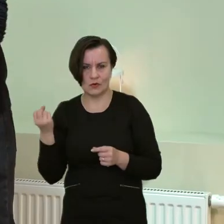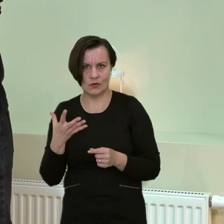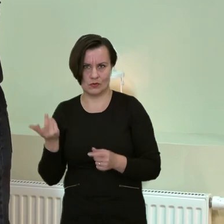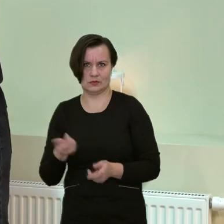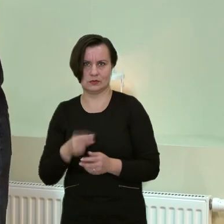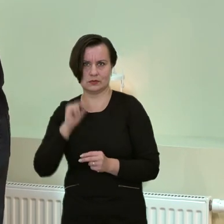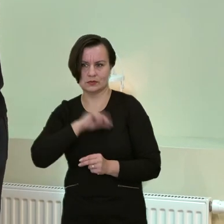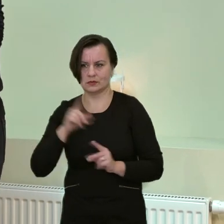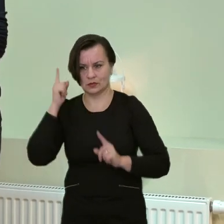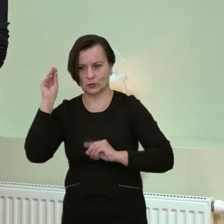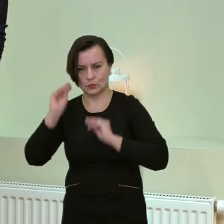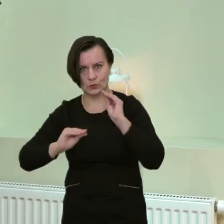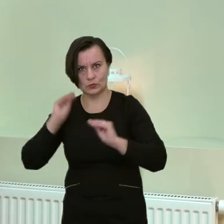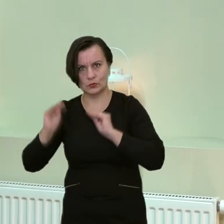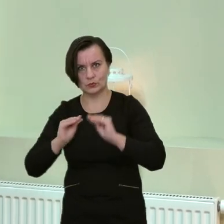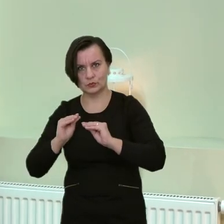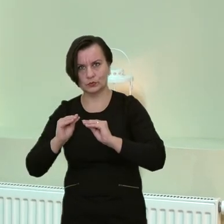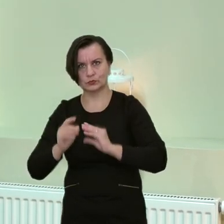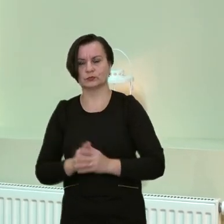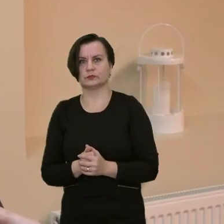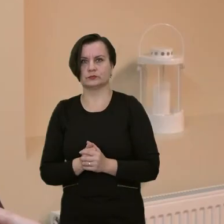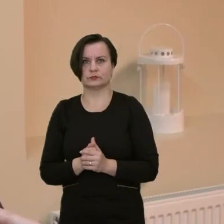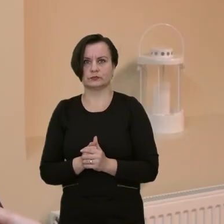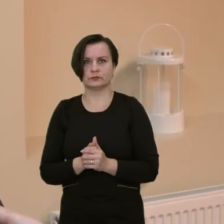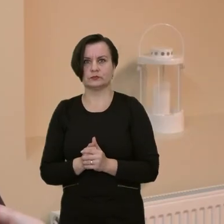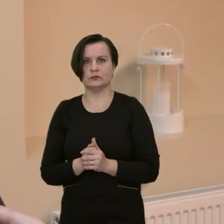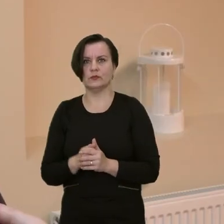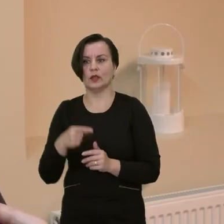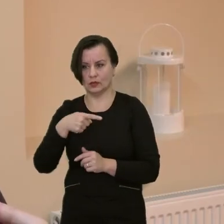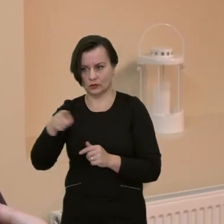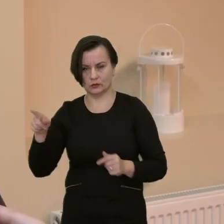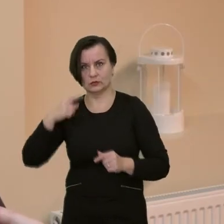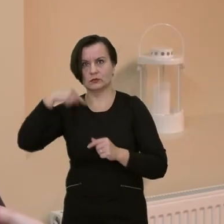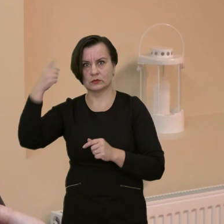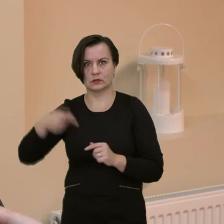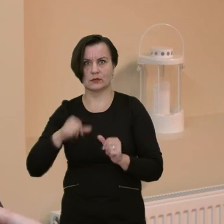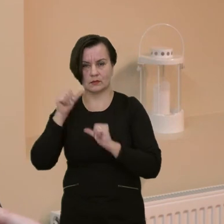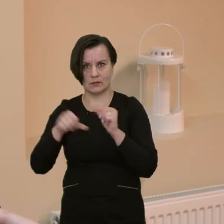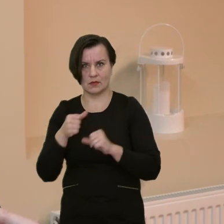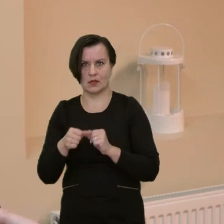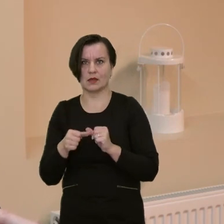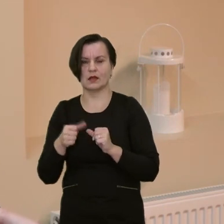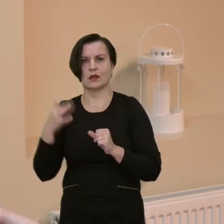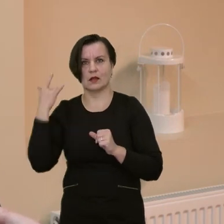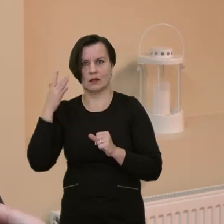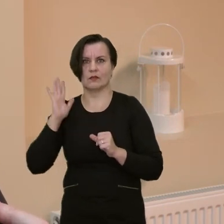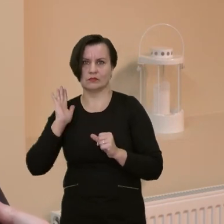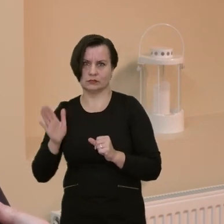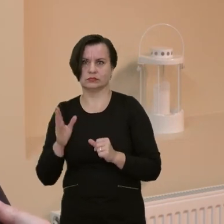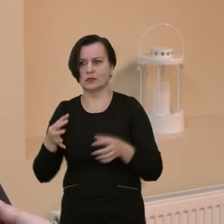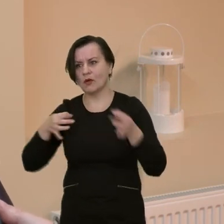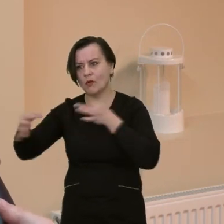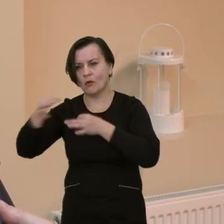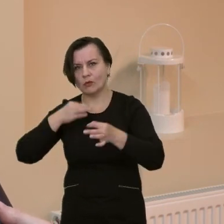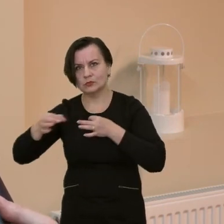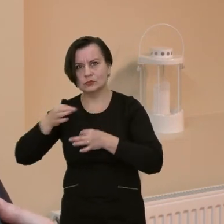kūrė ir su jais, manau, kad kitais metais taip pat labai stipriai užsiimsim ir bandysim teikti konsultacijas ir